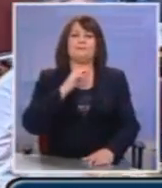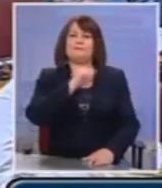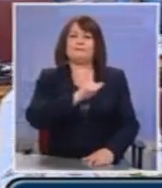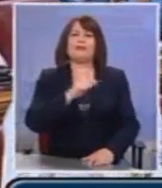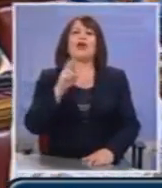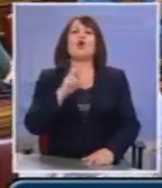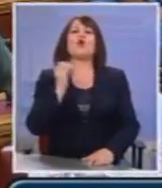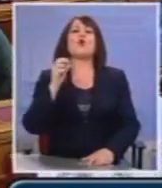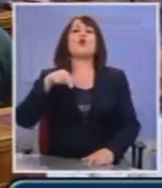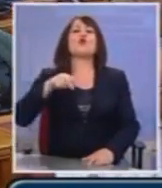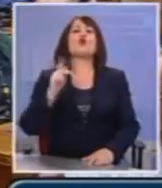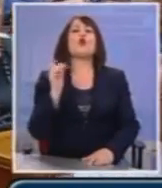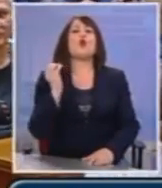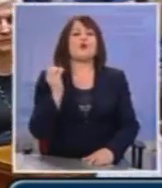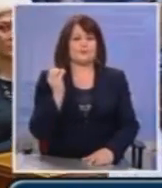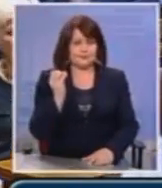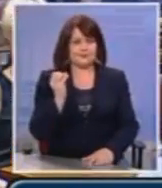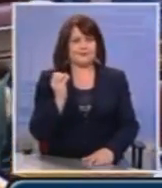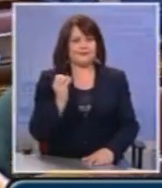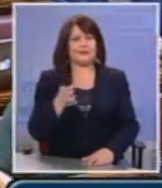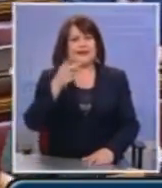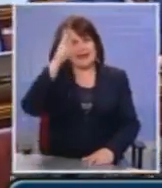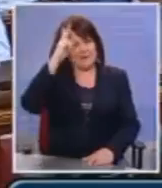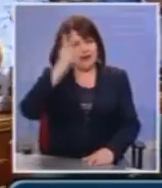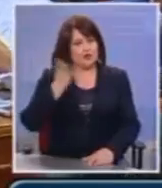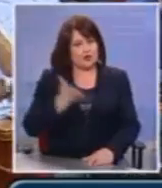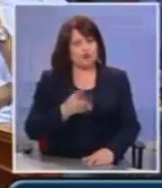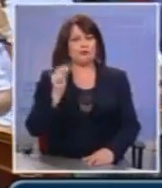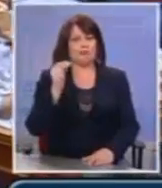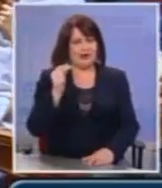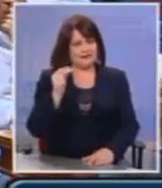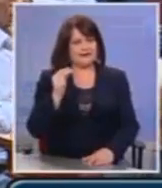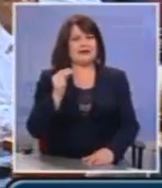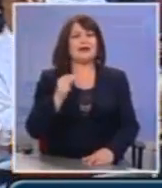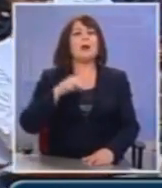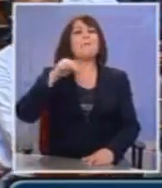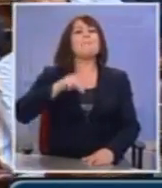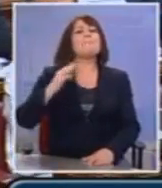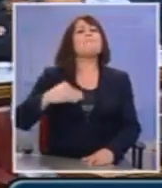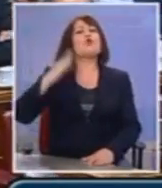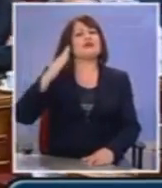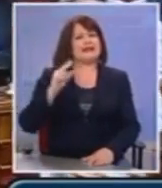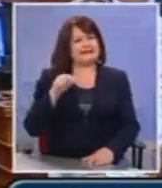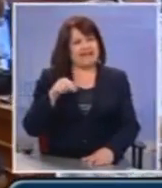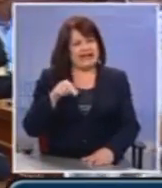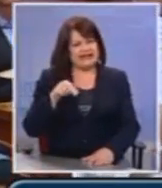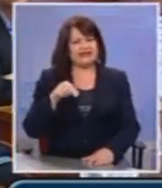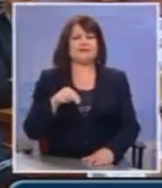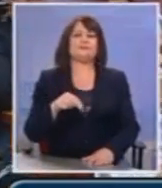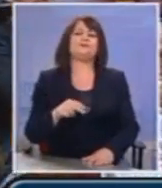hco που μας ήρθε από τη γερμανία βουλευτή της bundestag από την